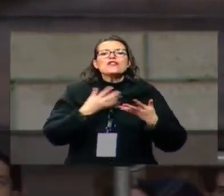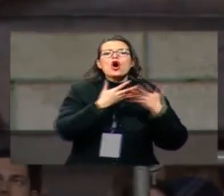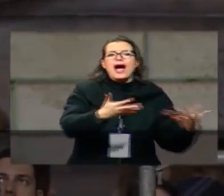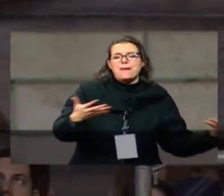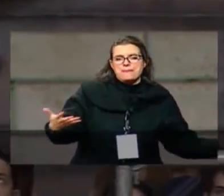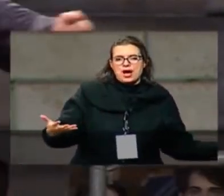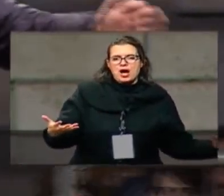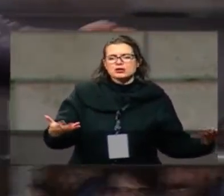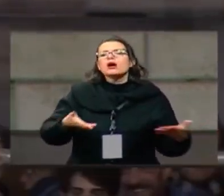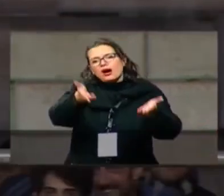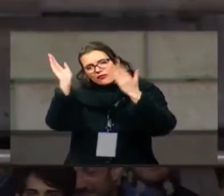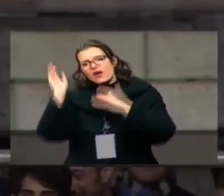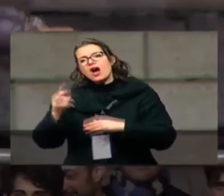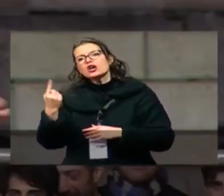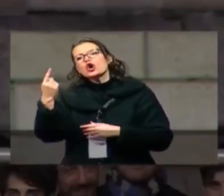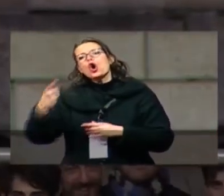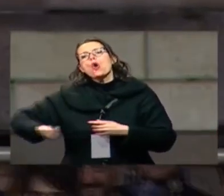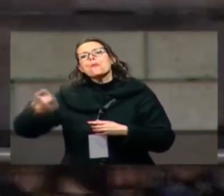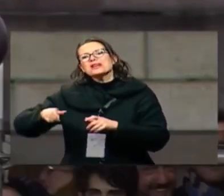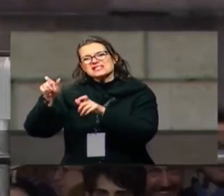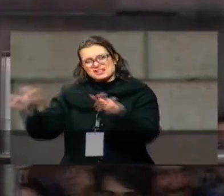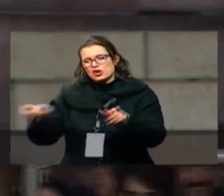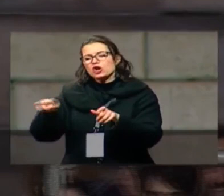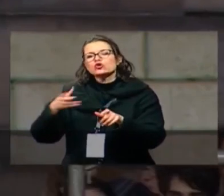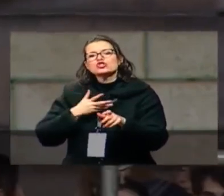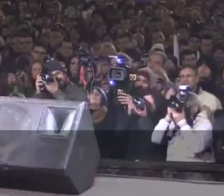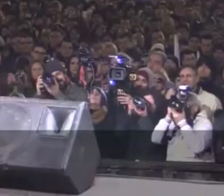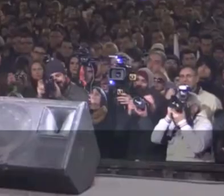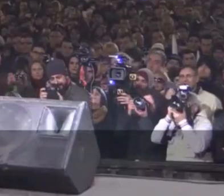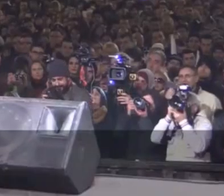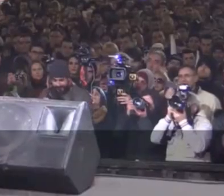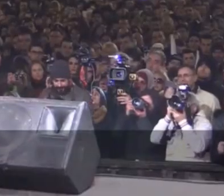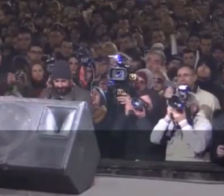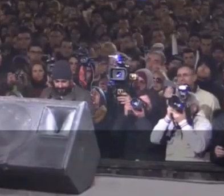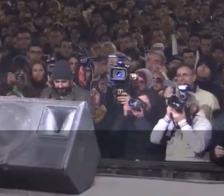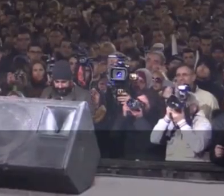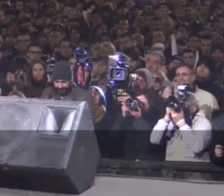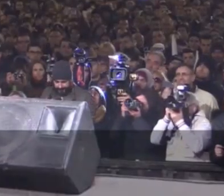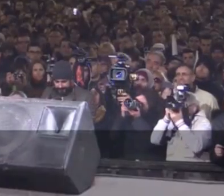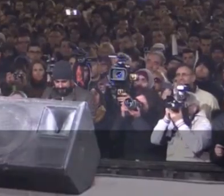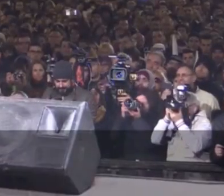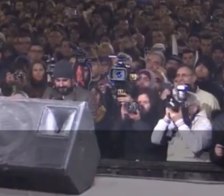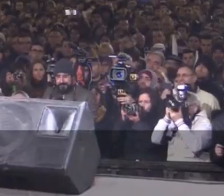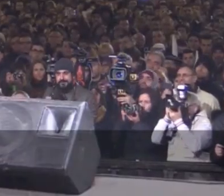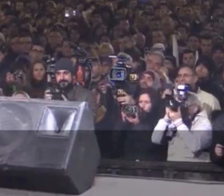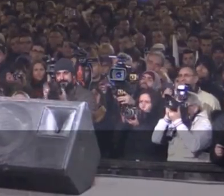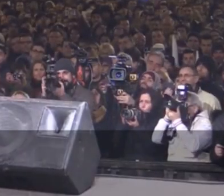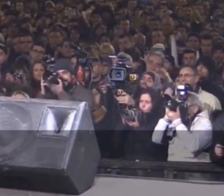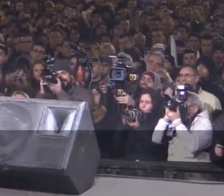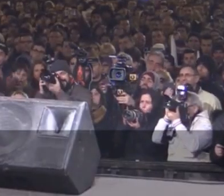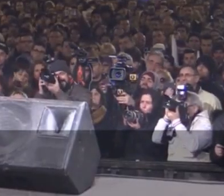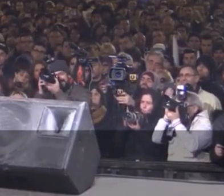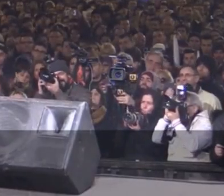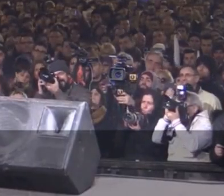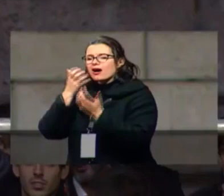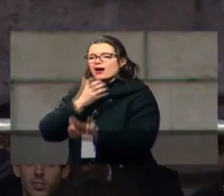che guadagna c'ha €600 di pensione c'ha l'orto c'ha il il camino si scalda con la legna voglio a dire che è povero lui